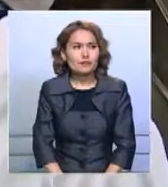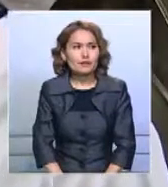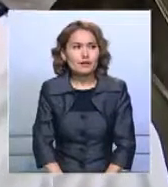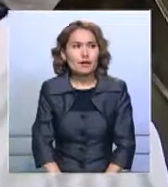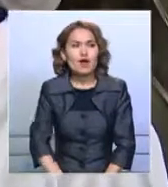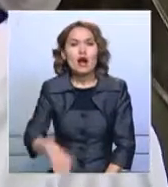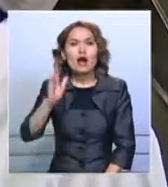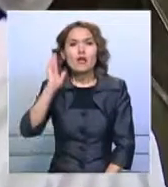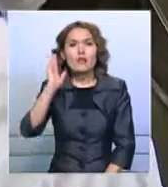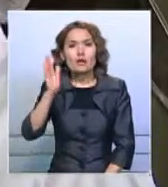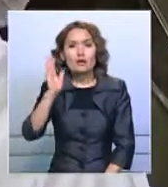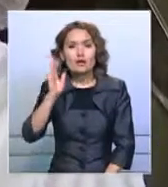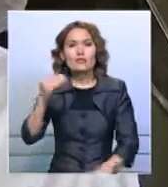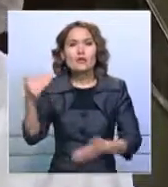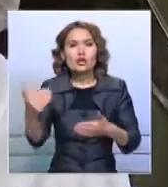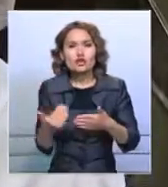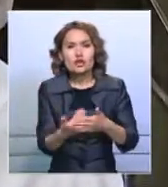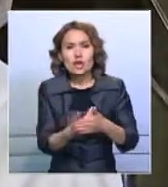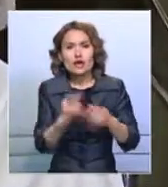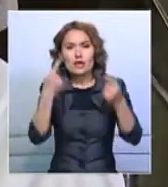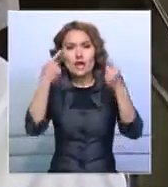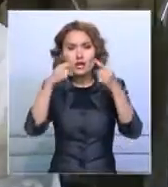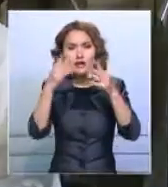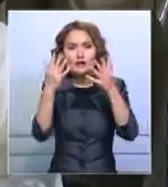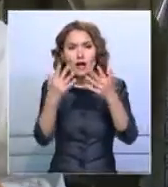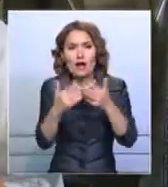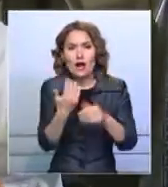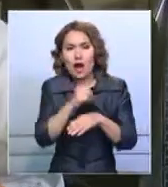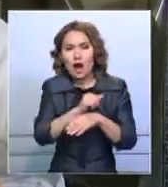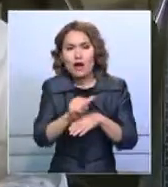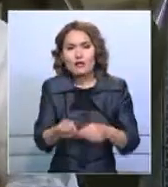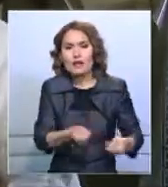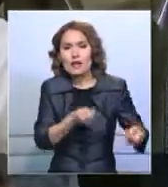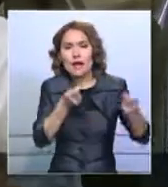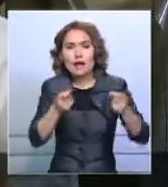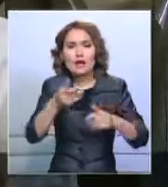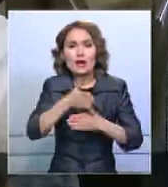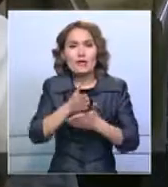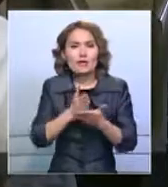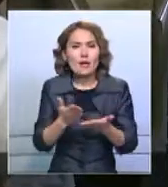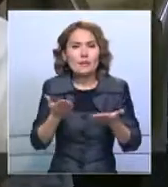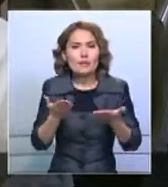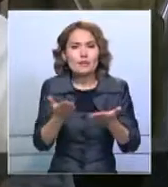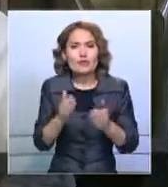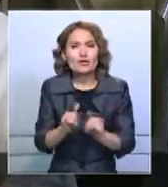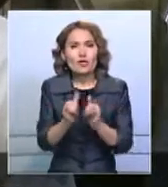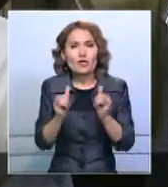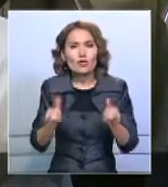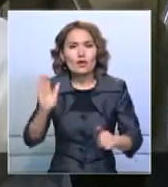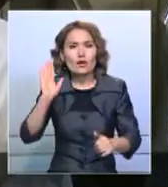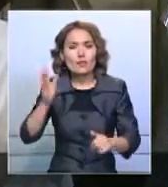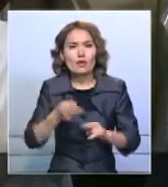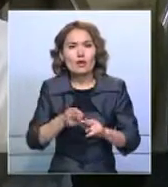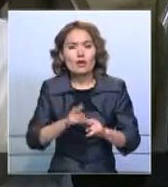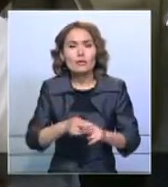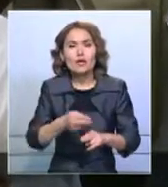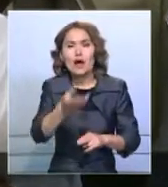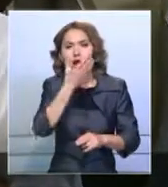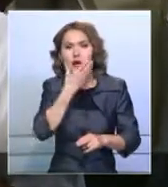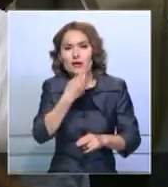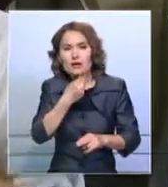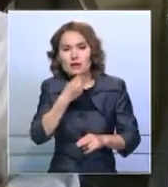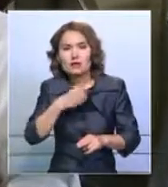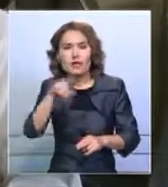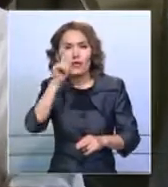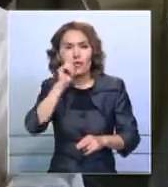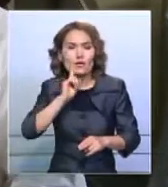Алдағы уақытта жаңадан құрылғылар сатып алып, өнімнің түрінде, көлемінде ұлғайтуды жоспарлап отырмыз. Ұлттық кондитерлік цех ашсақ деген ойымыз бар. Ол